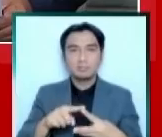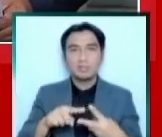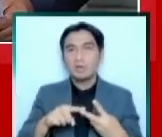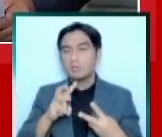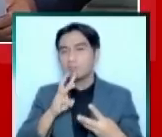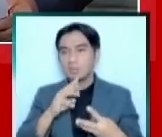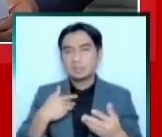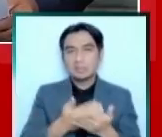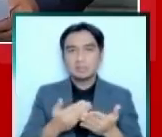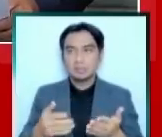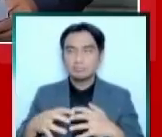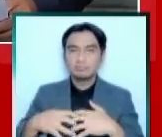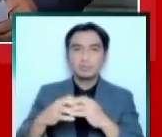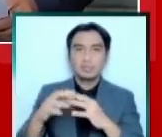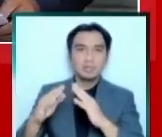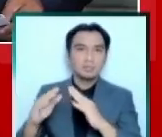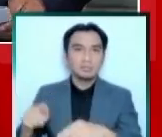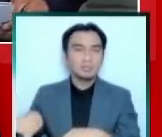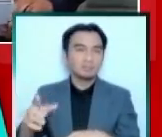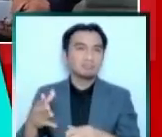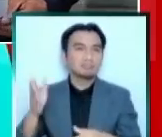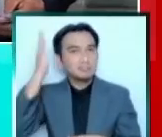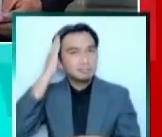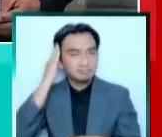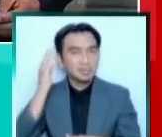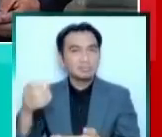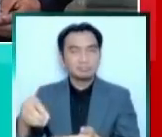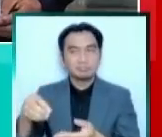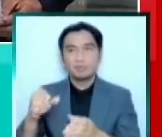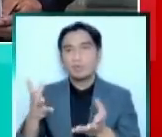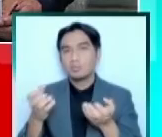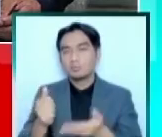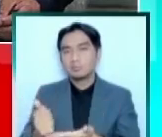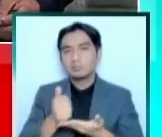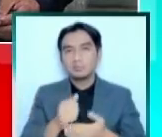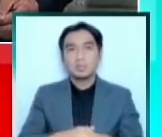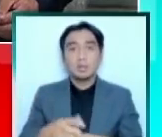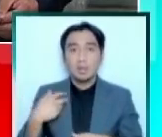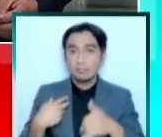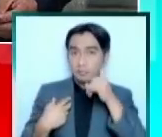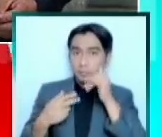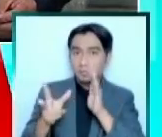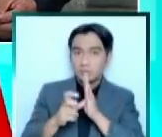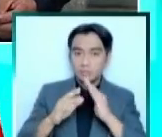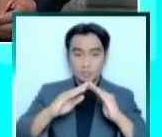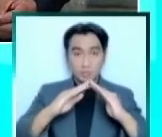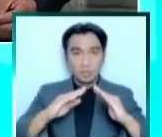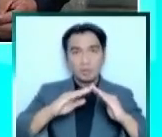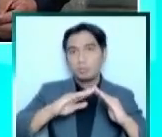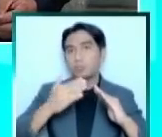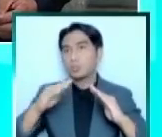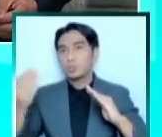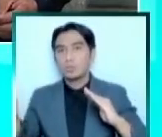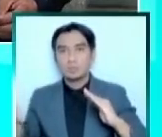ng bahay ang pangunahin nilang pangangailangan. Nakuna naman ng video ng matuklap ang bubong ng isang sports complex sa